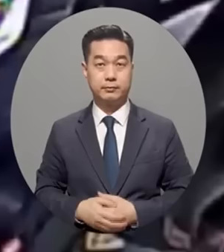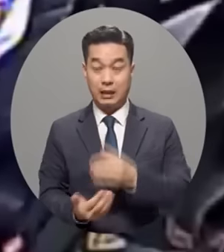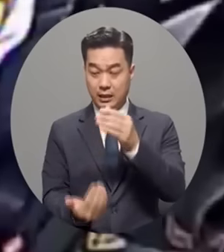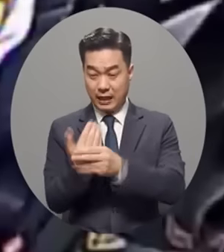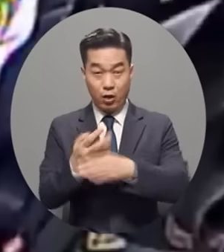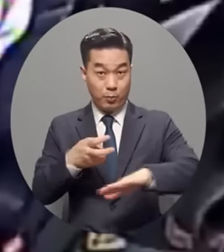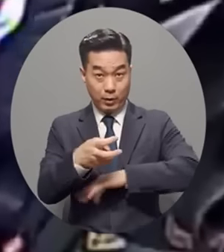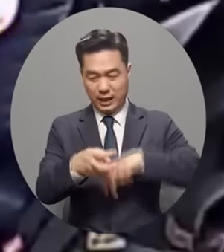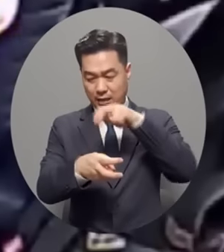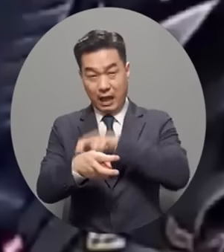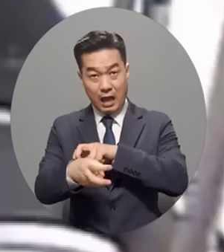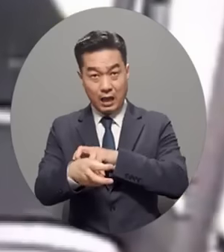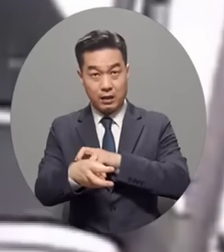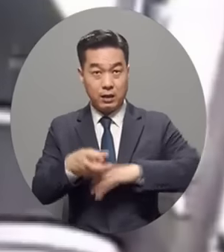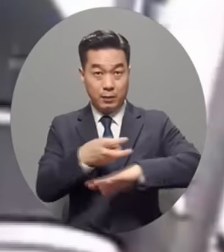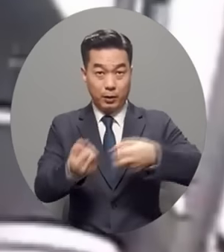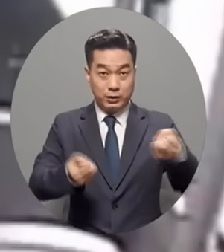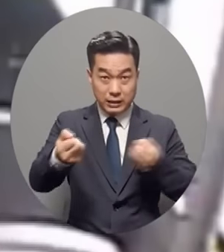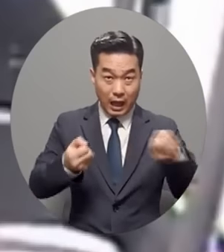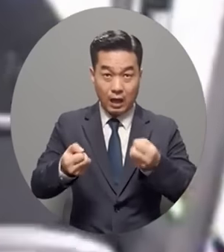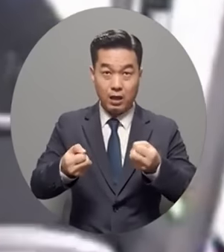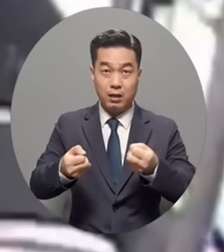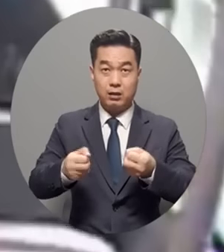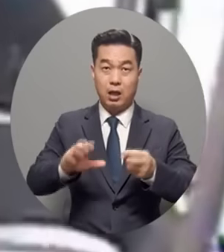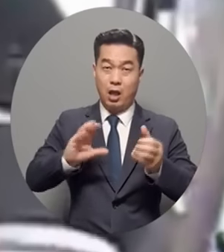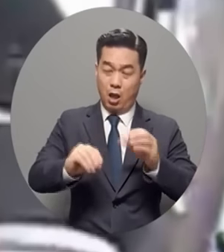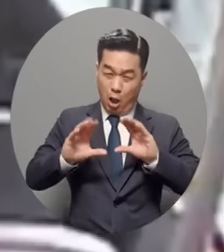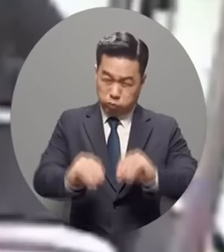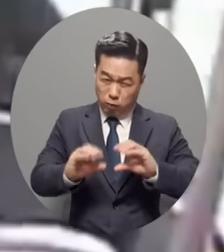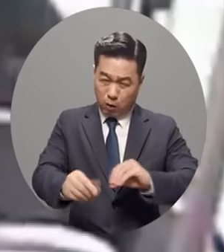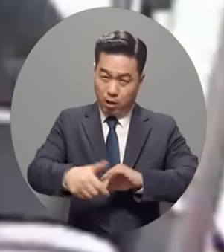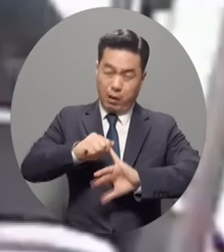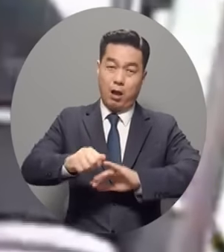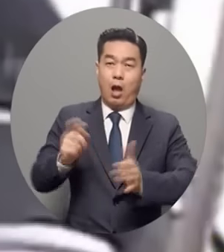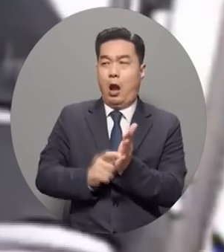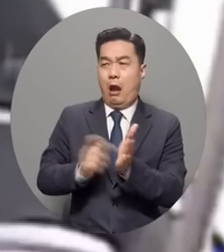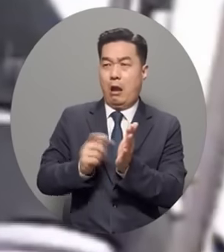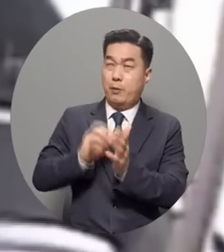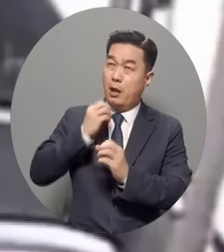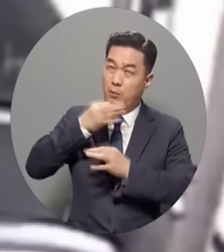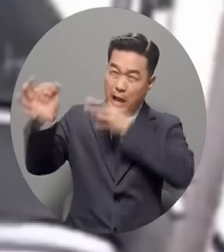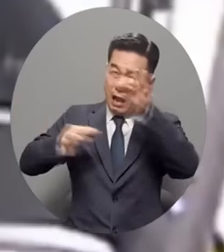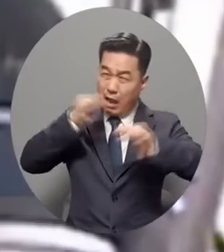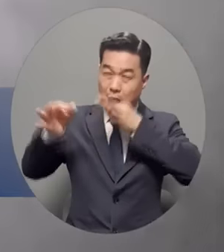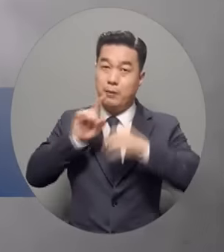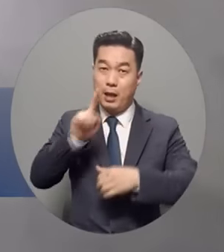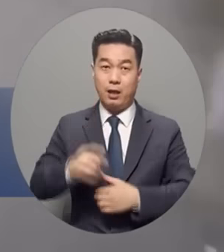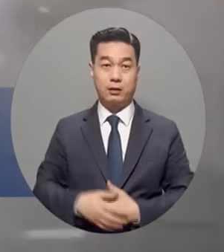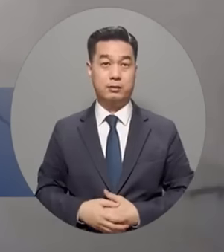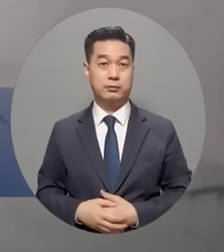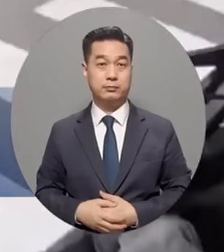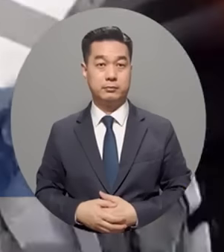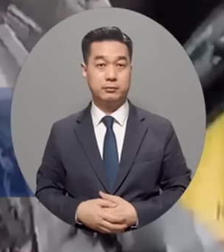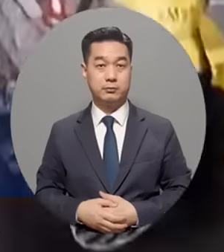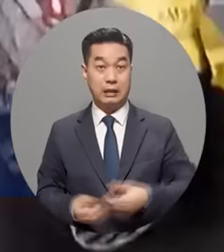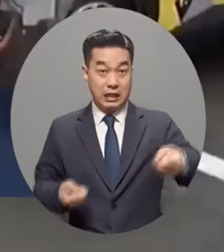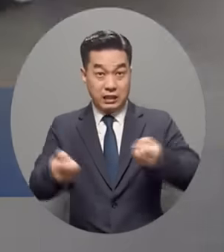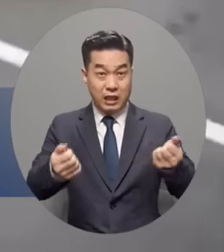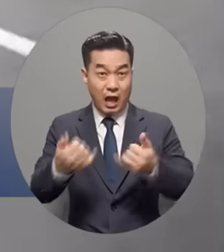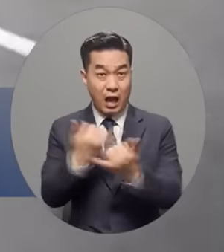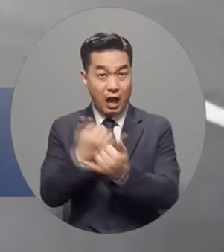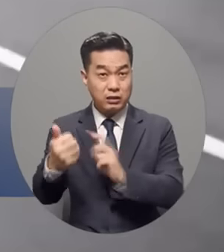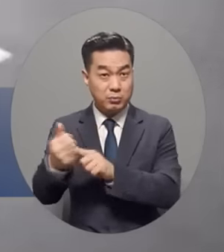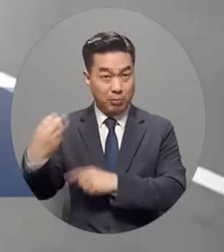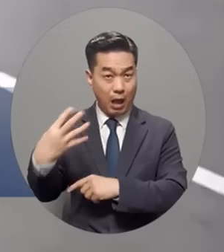승객도 버스 기사가 브레이크가 말을 듣지 않는다고 다급히 말했다고 말했습니다 계수 말로 아 안된다 안된다 안된다